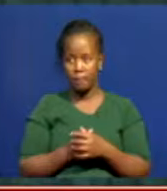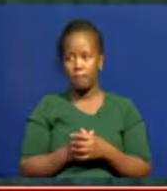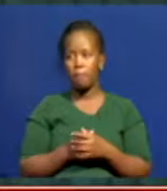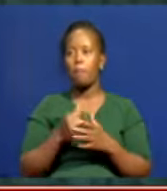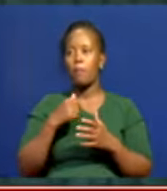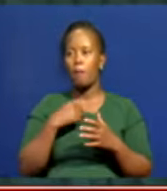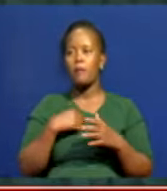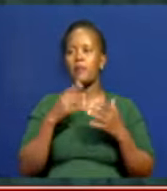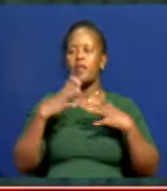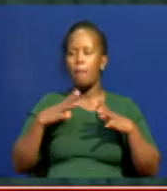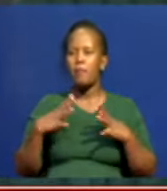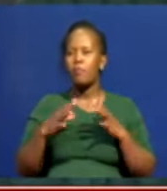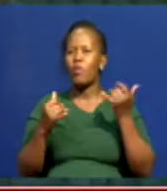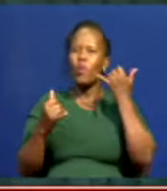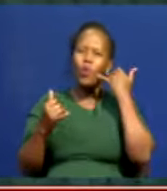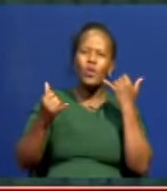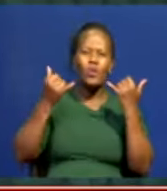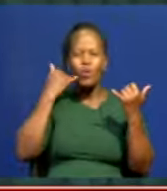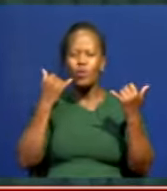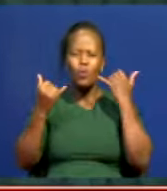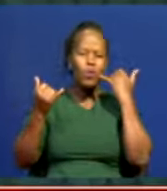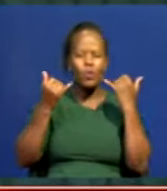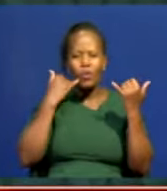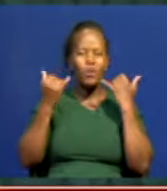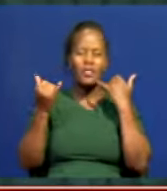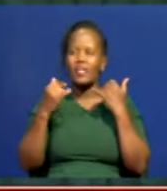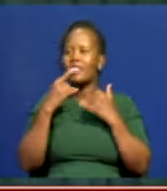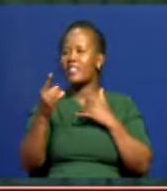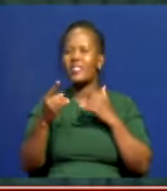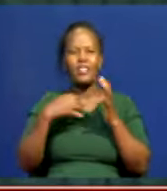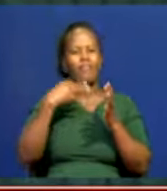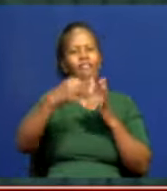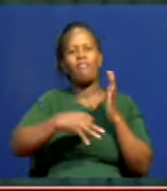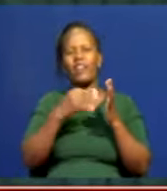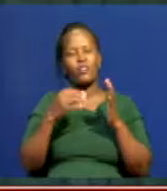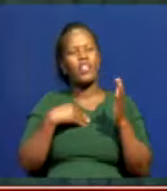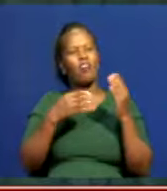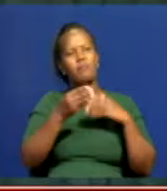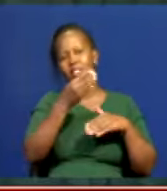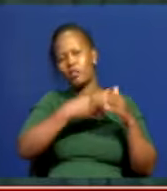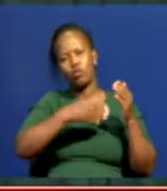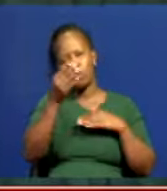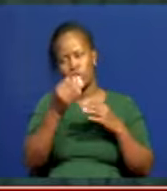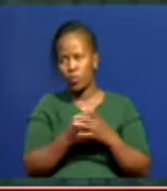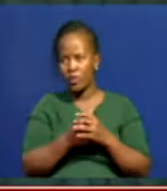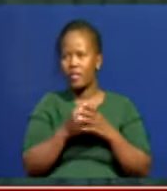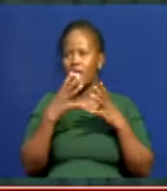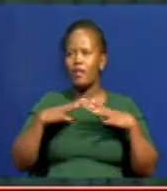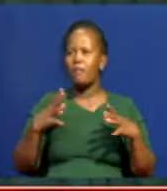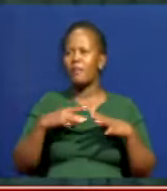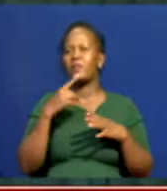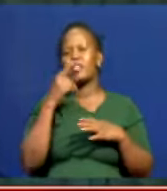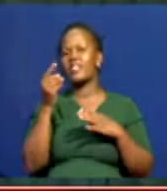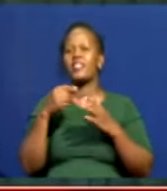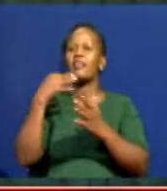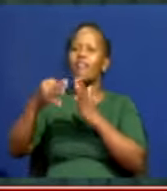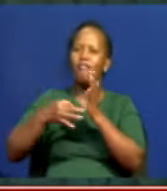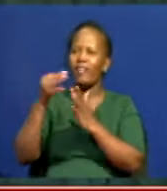hapa wanapiga masimu, wanasema kiwanda chetu kimeuzwa. Wanasema kiwanda chetu